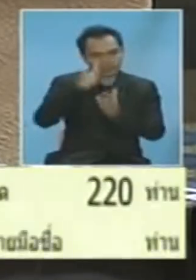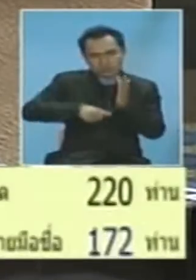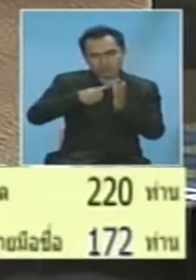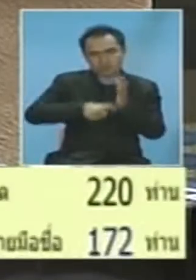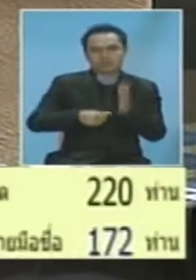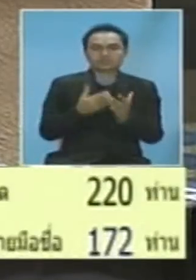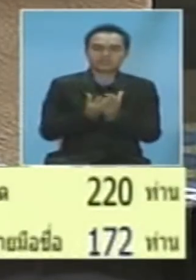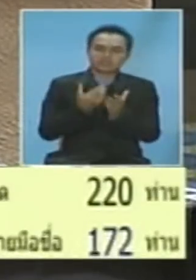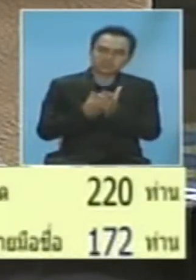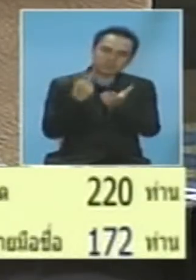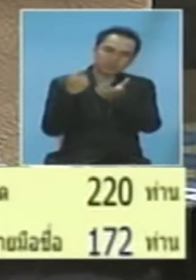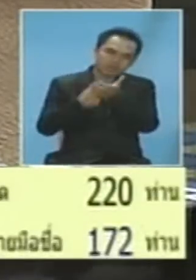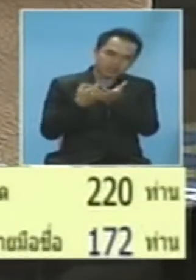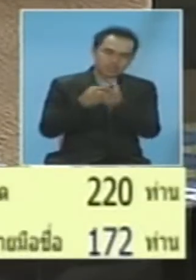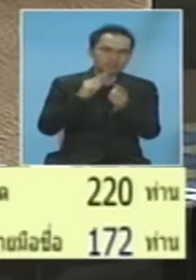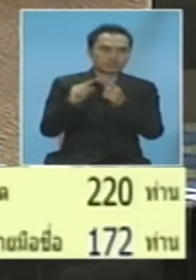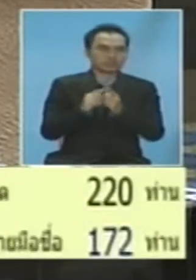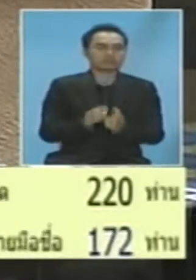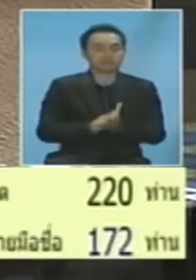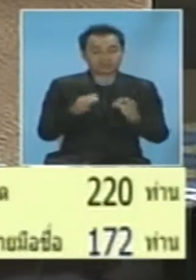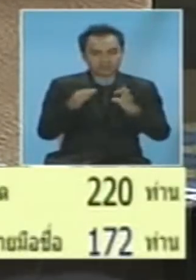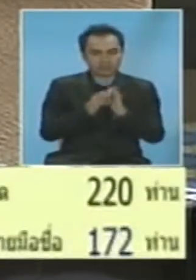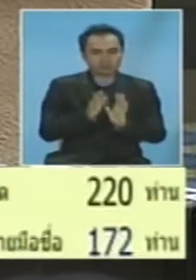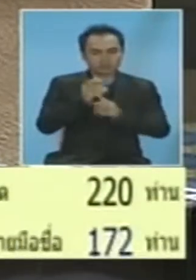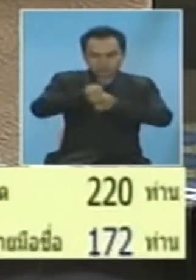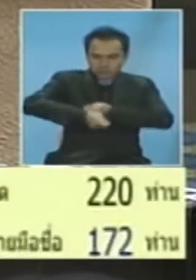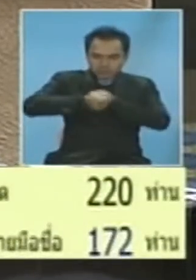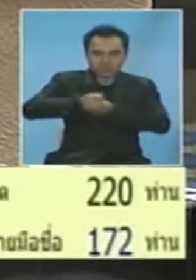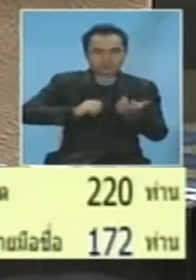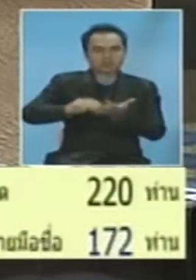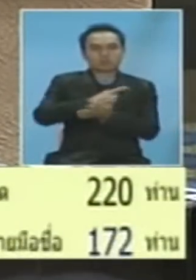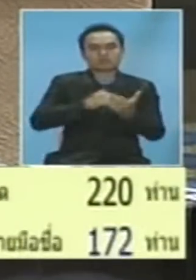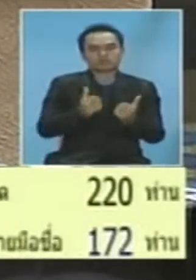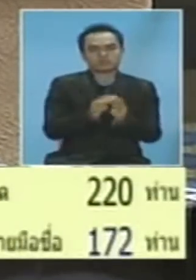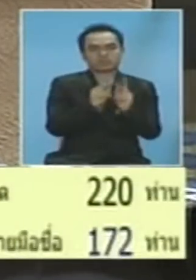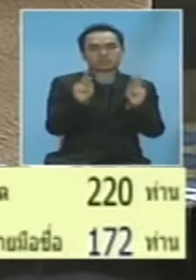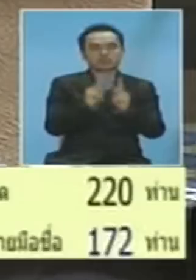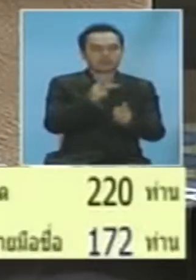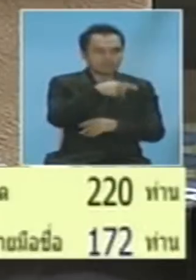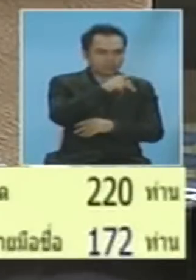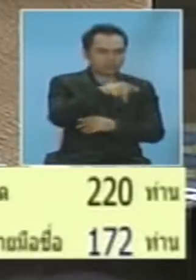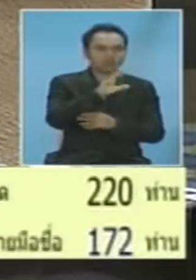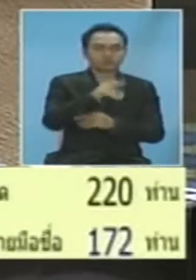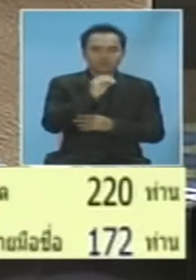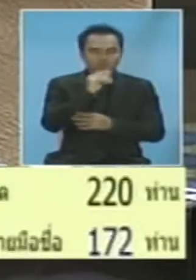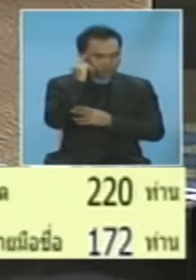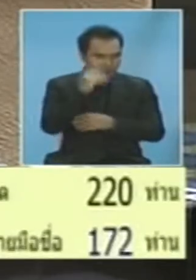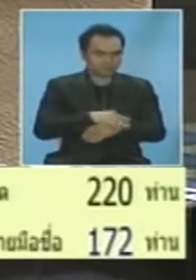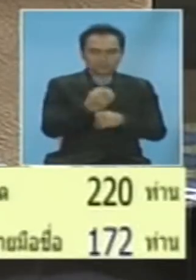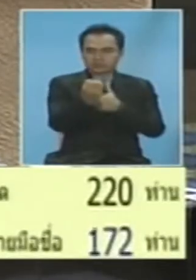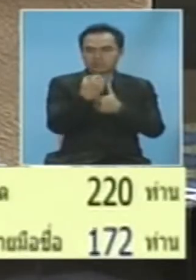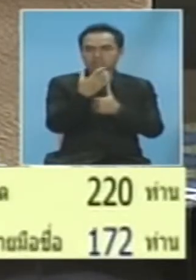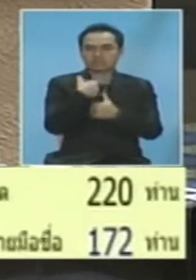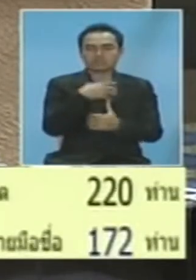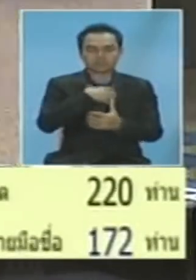คาก็คือประกันรายได้เกษตรกรซึ่งคณะกรรมการปปช.ได้เสนอแนะให้นำมาใช้ในการช่วยเ